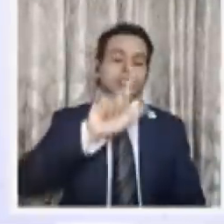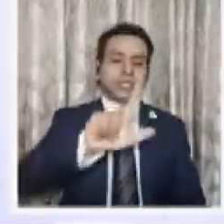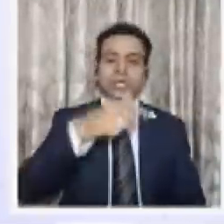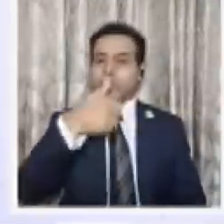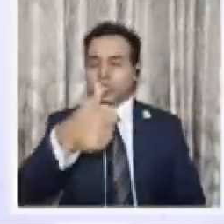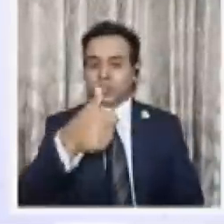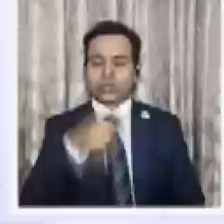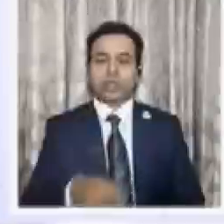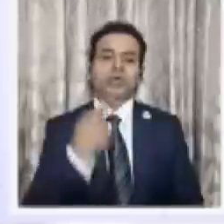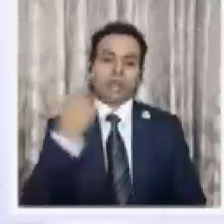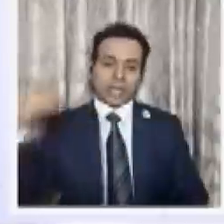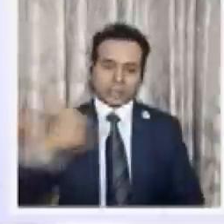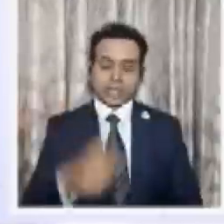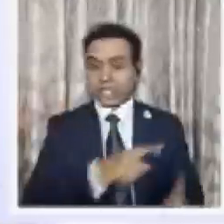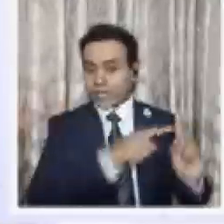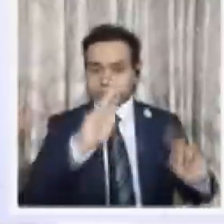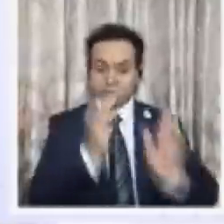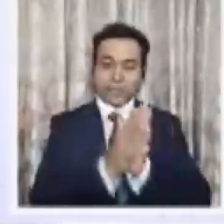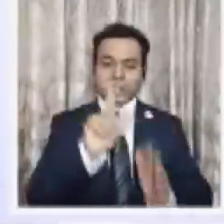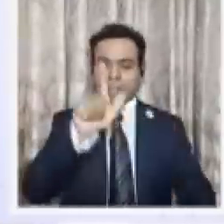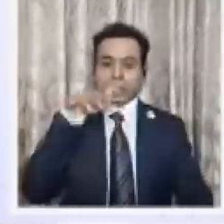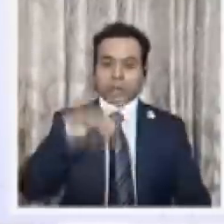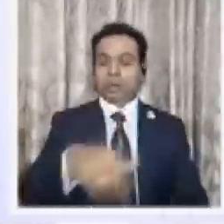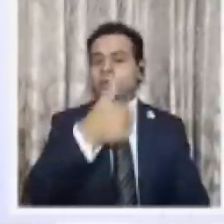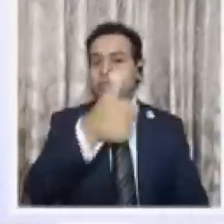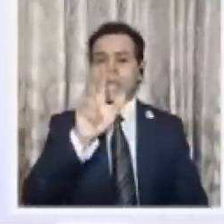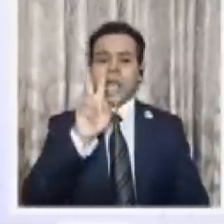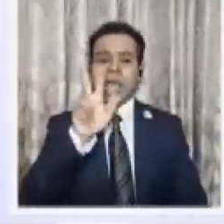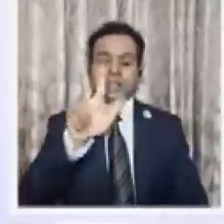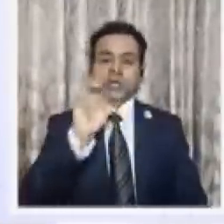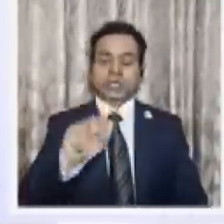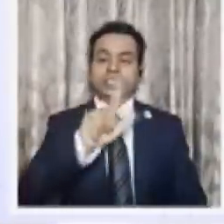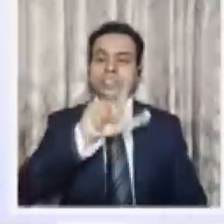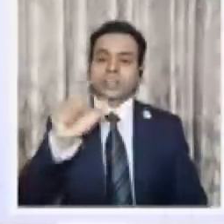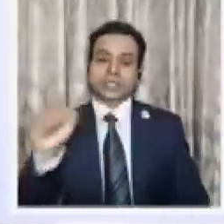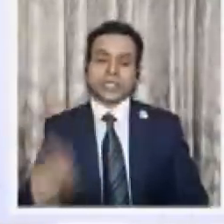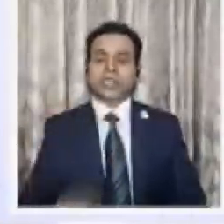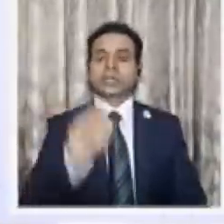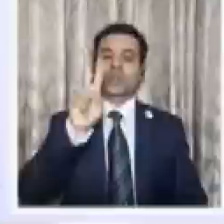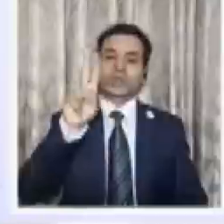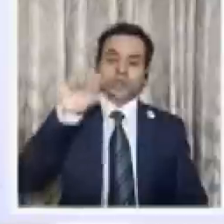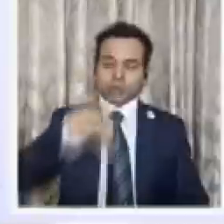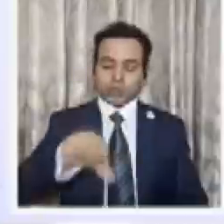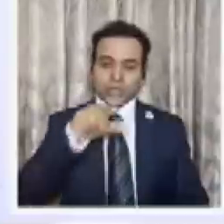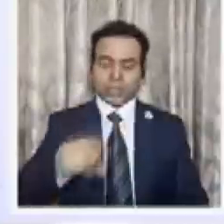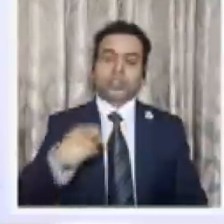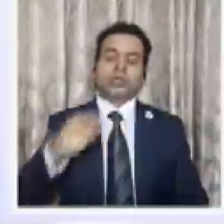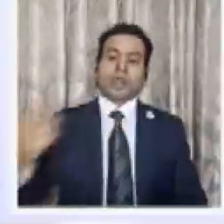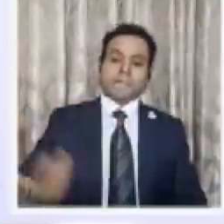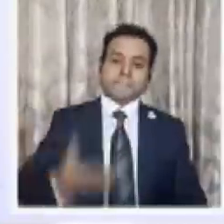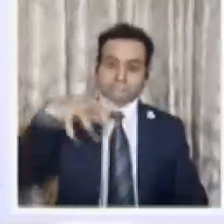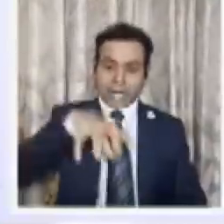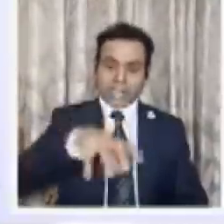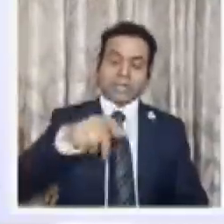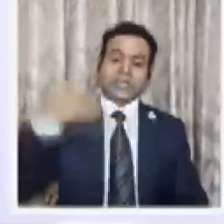2টি সমুদ্র বন্দরে 200 জন, সর্বমোট 2,076 জন। এ পর্যন্ত স্ক্রিনিং হয়েছেন